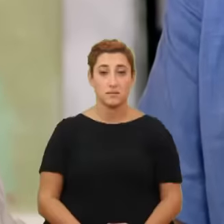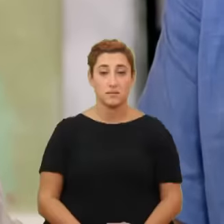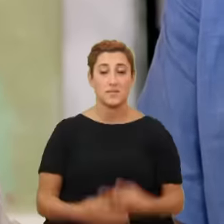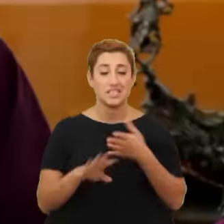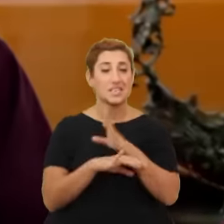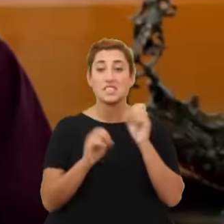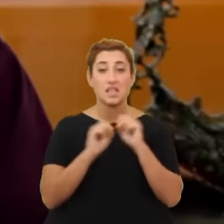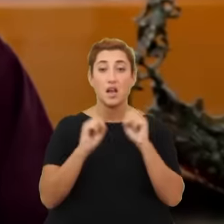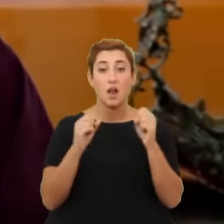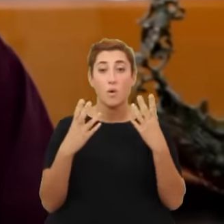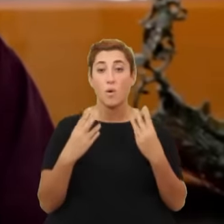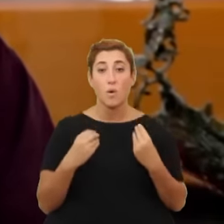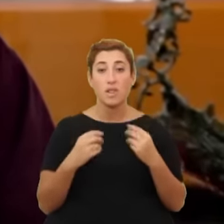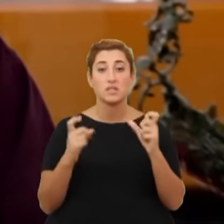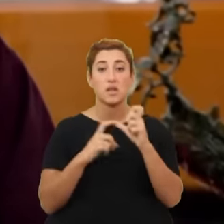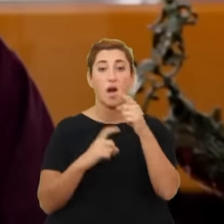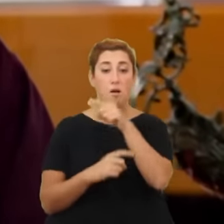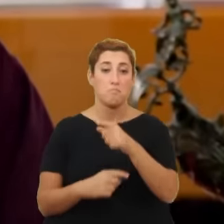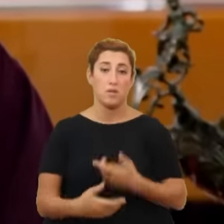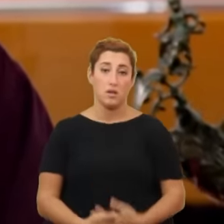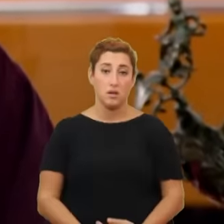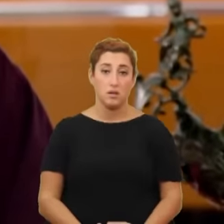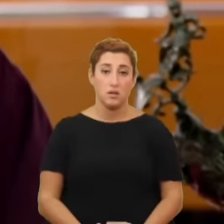Esas zararlı Sami Usta.